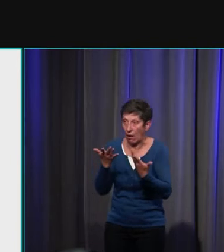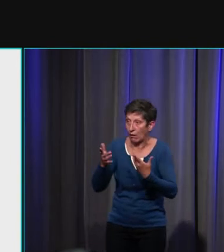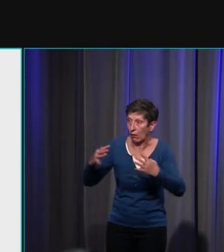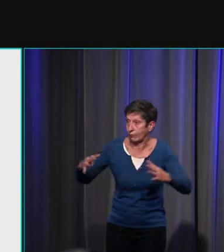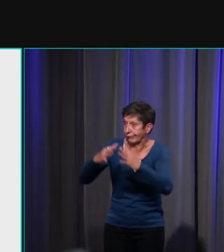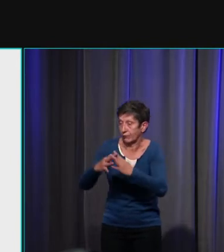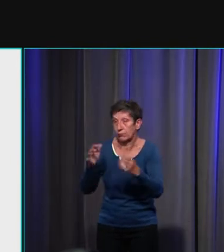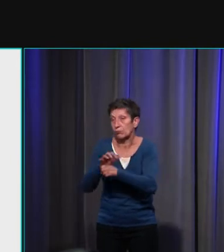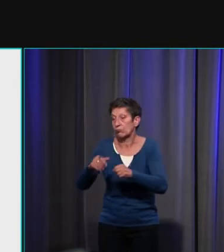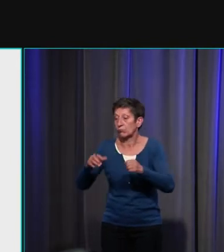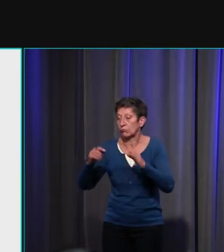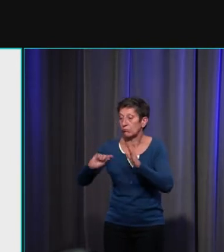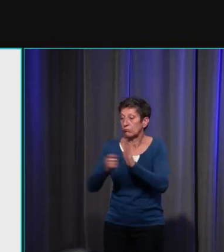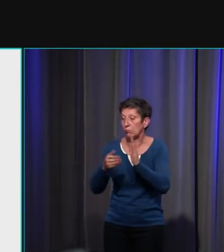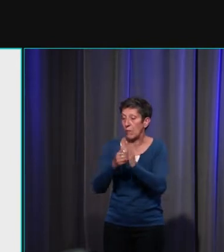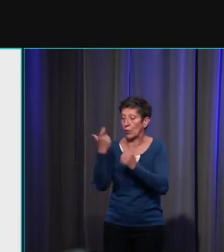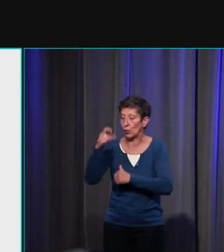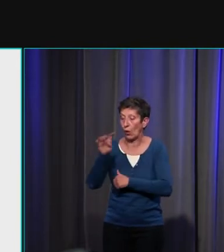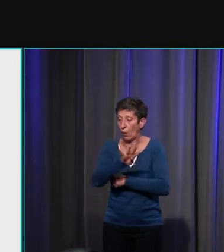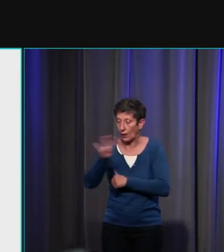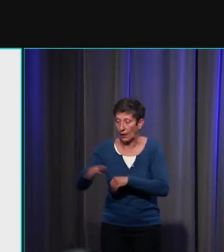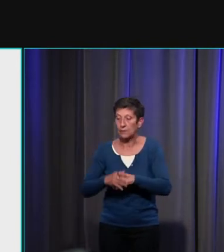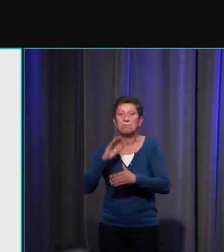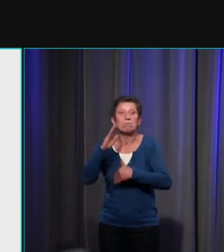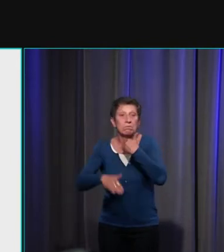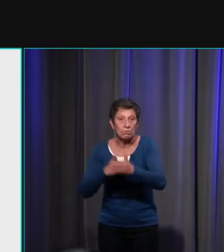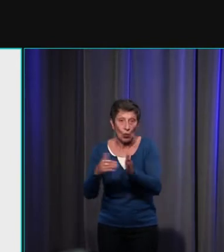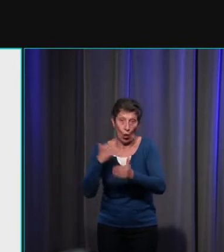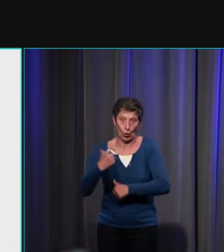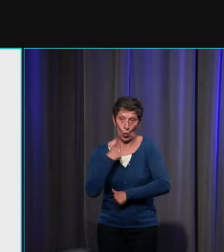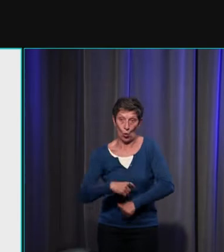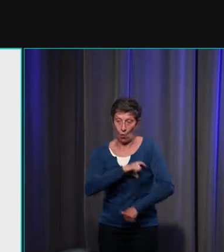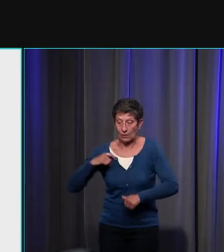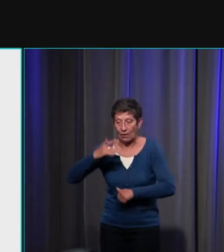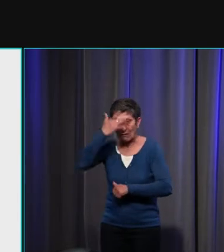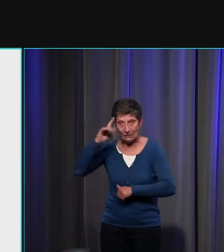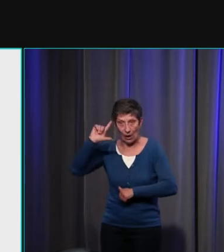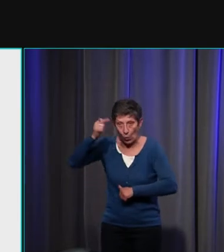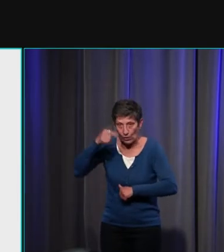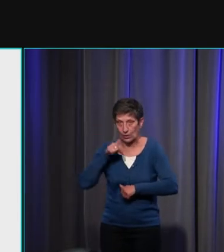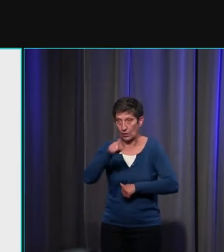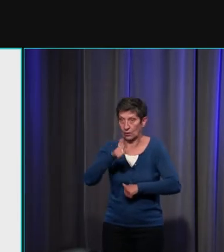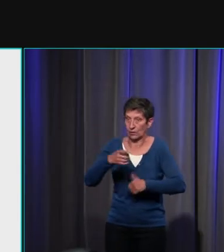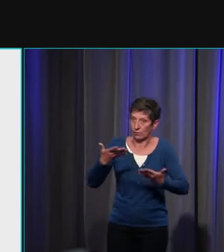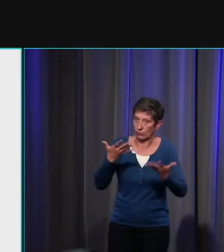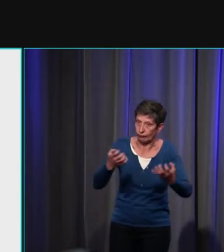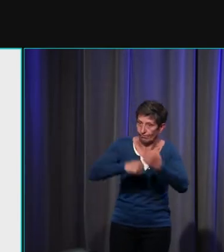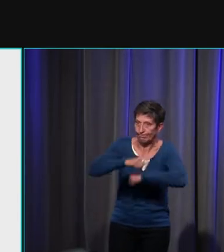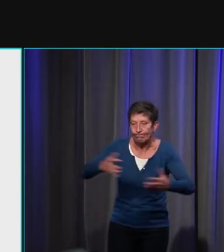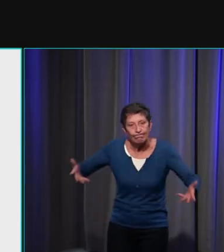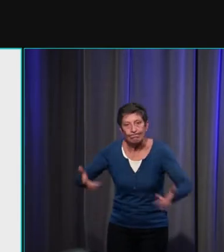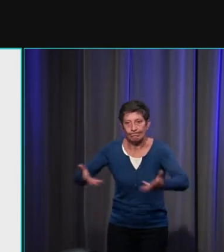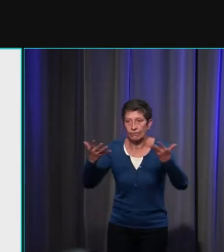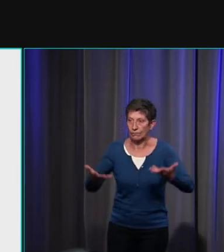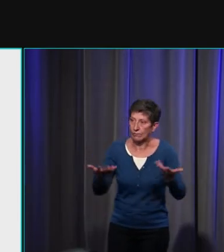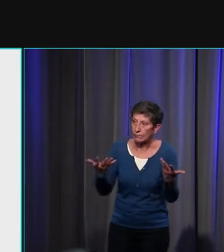1244 ensuite ce sera les deux grandes croisades promu par sans lui avait tout avec une